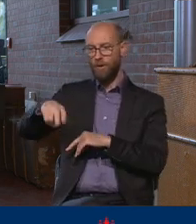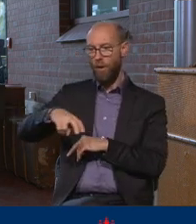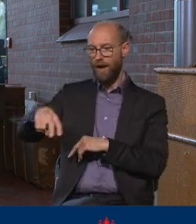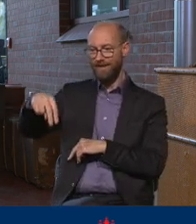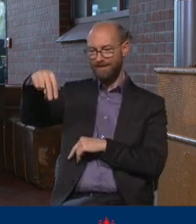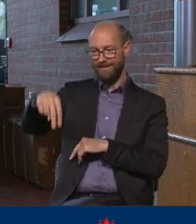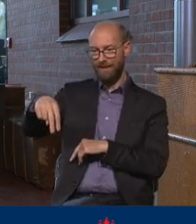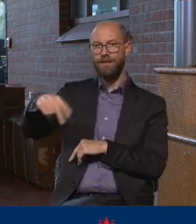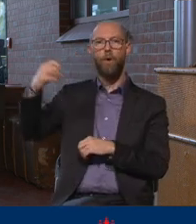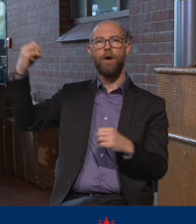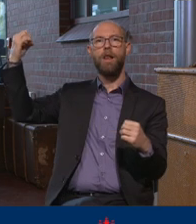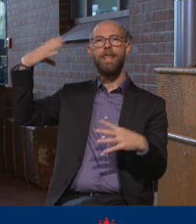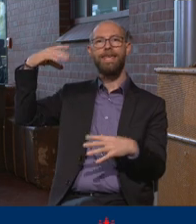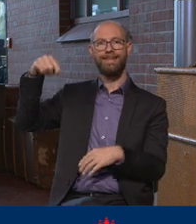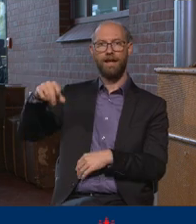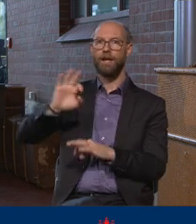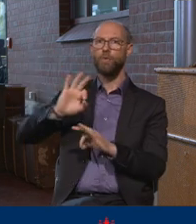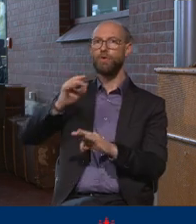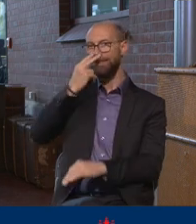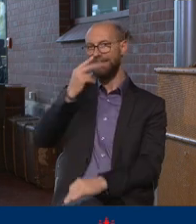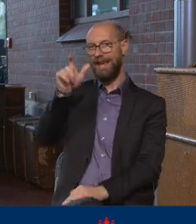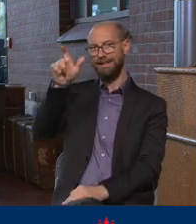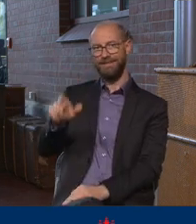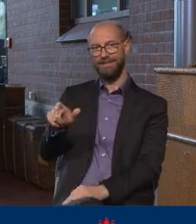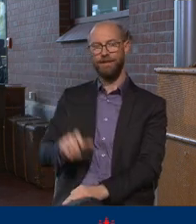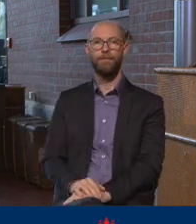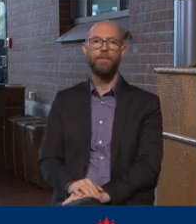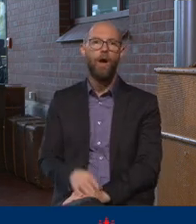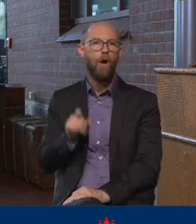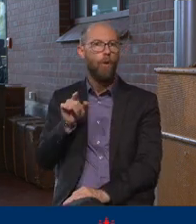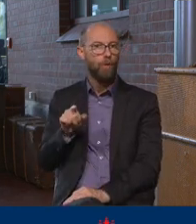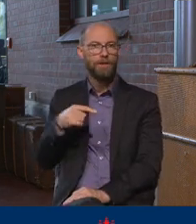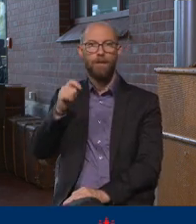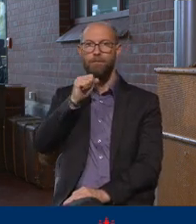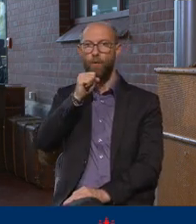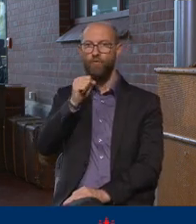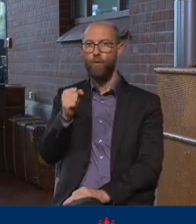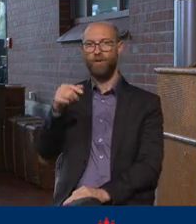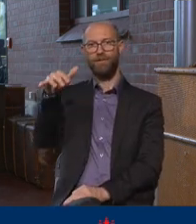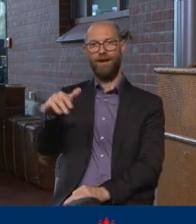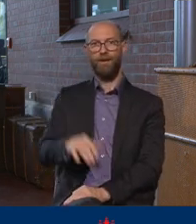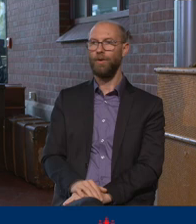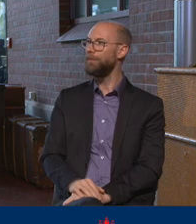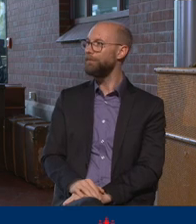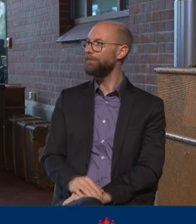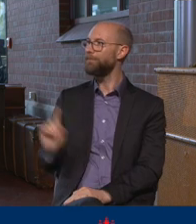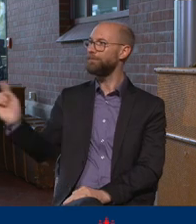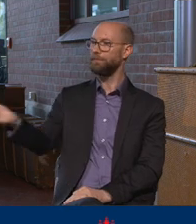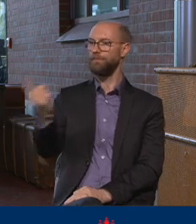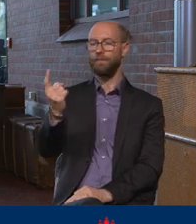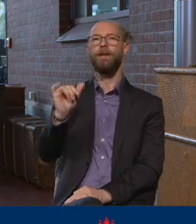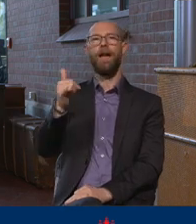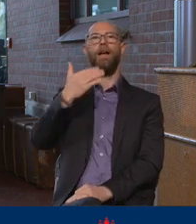auch ausgeleuchtet kann man sie gut sehen und außerdem man sie dann auch das mikrofon vor sich danke yamaha